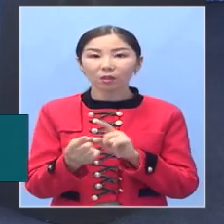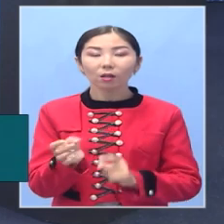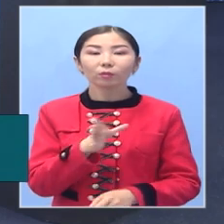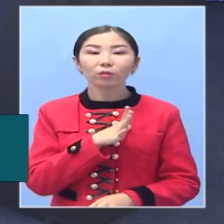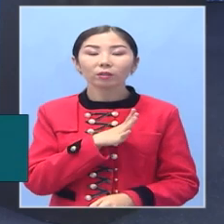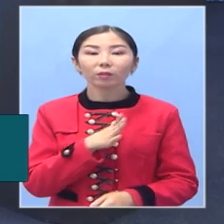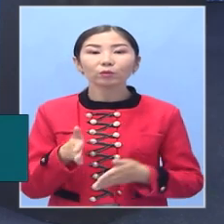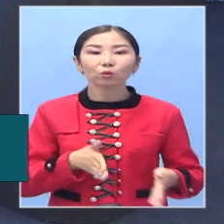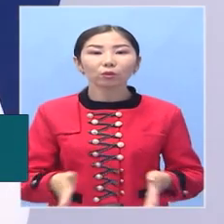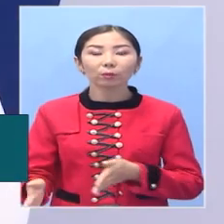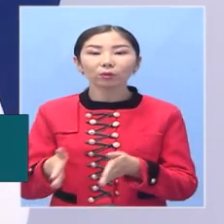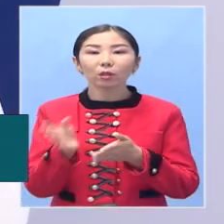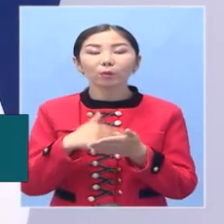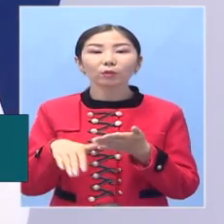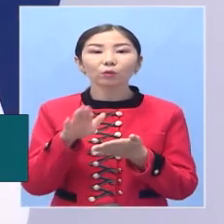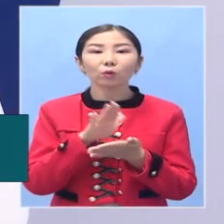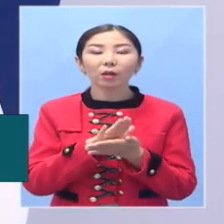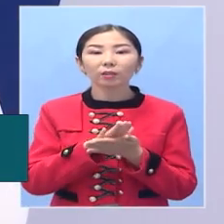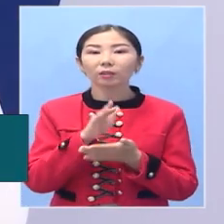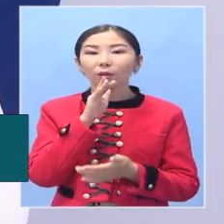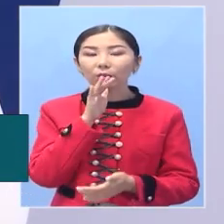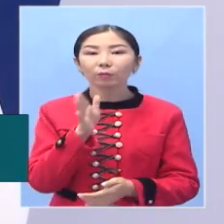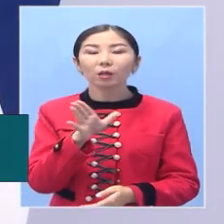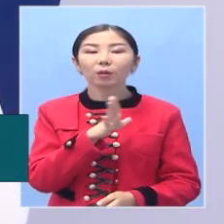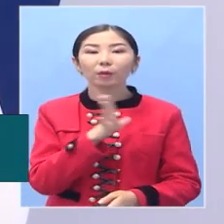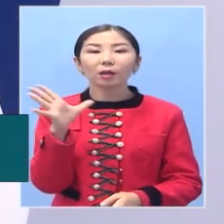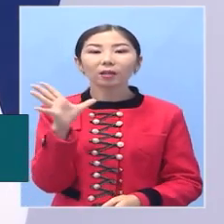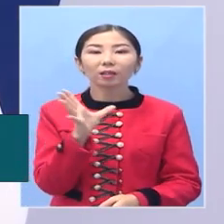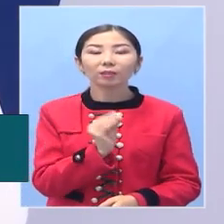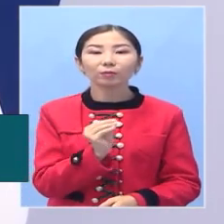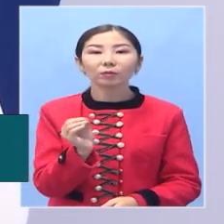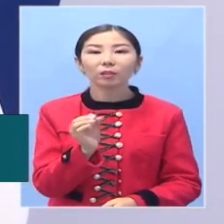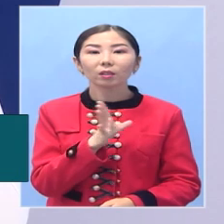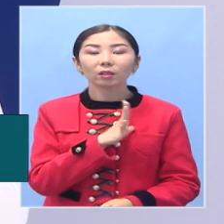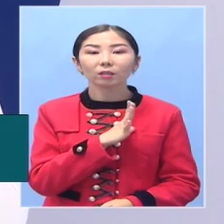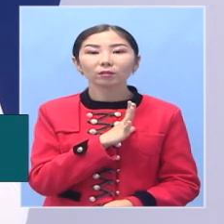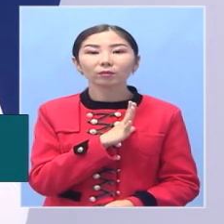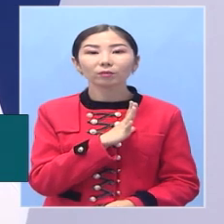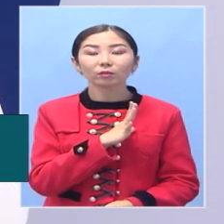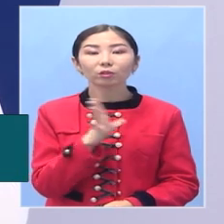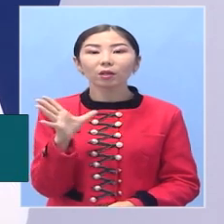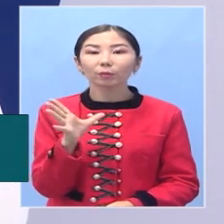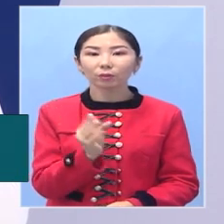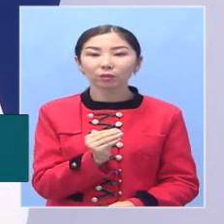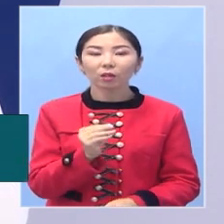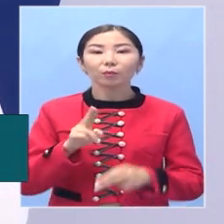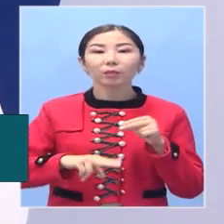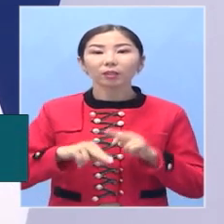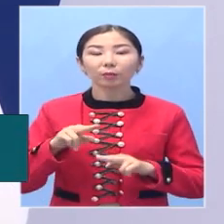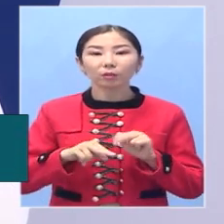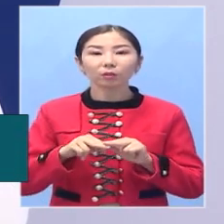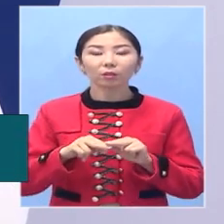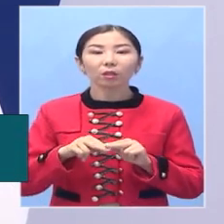жаңағы жолды да бүлдіріп алатын уақыттар болып жатады. Соның барлығы енді жалпы мердігерлермен сол